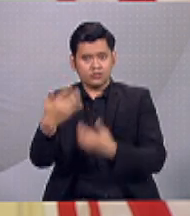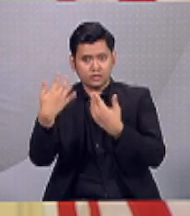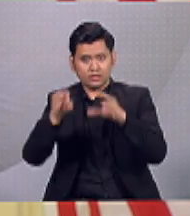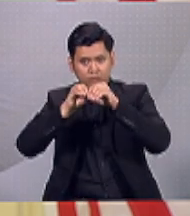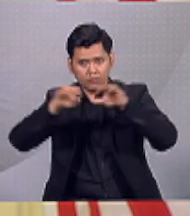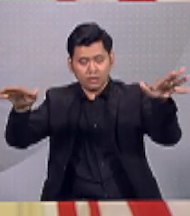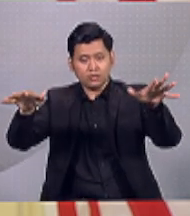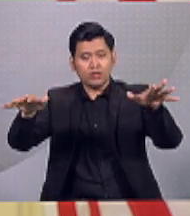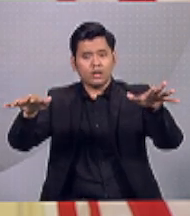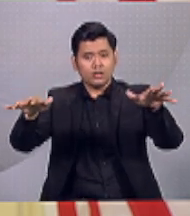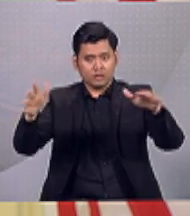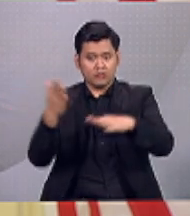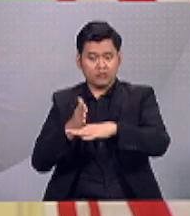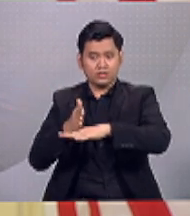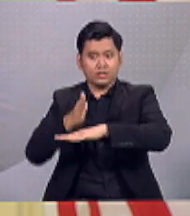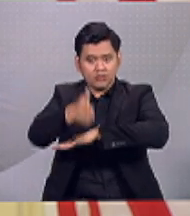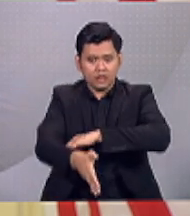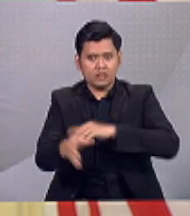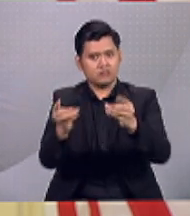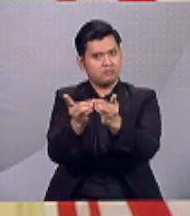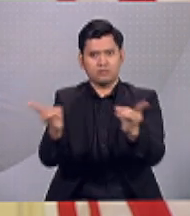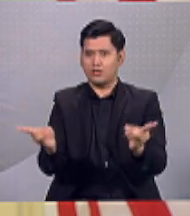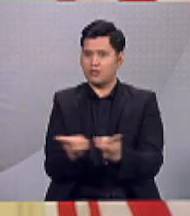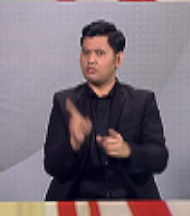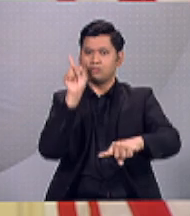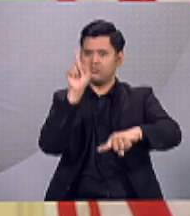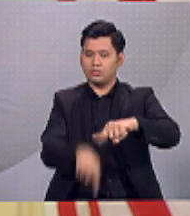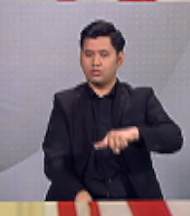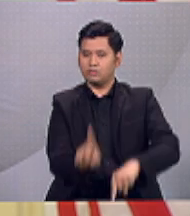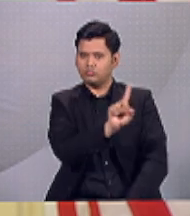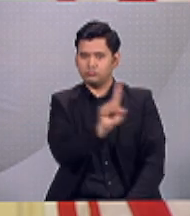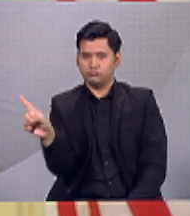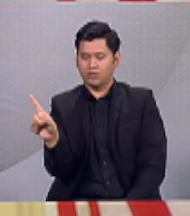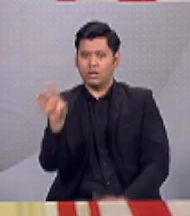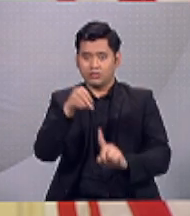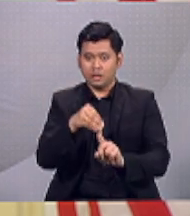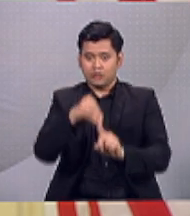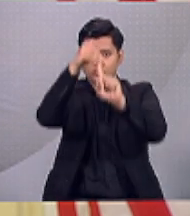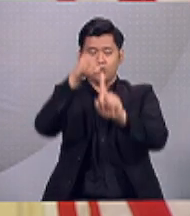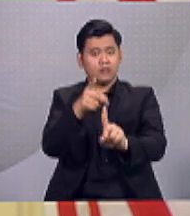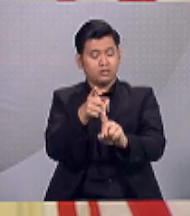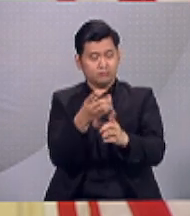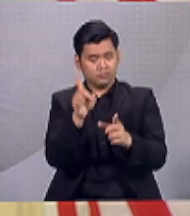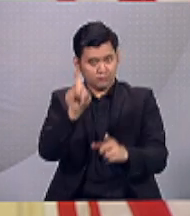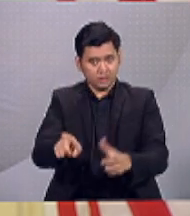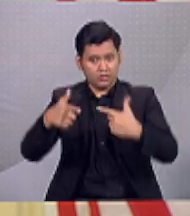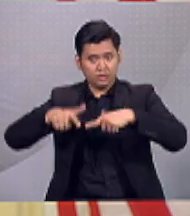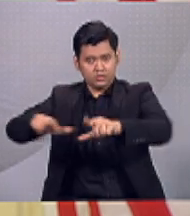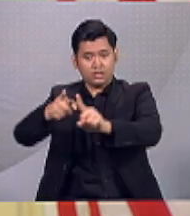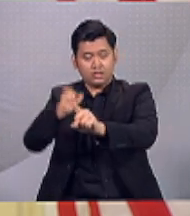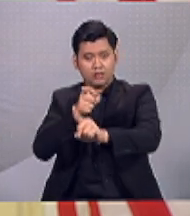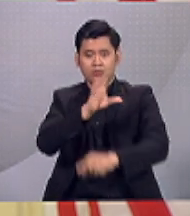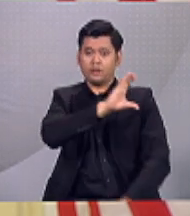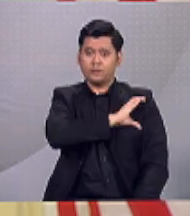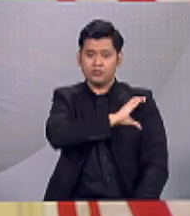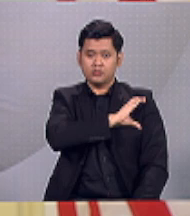rentas daerah pun tidak dibenarkan. Kecuali mendapat kebenaran polis. Saya percaya perlu mendapat